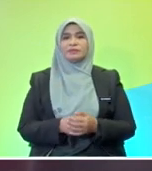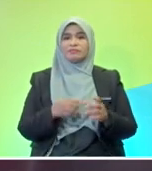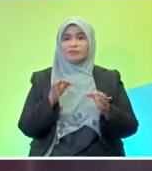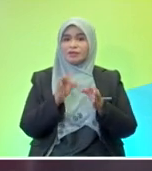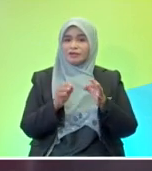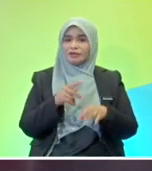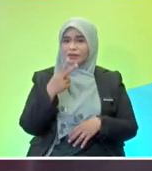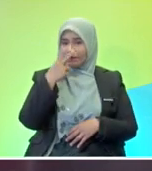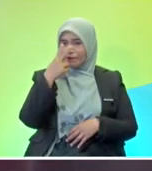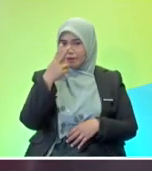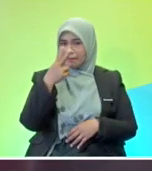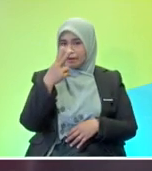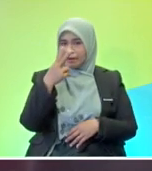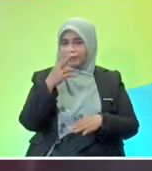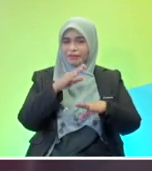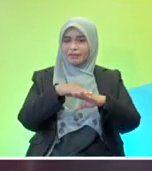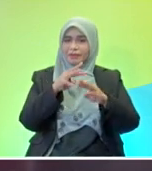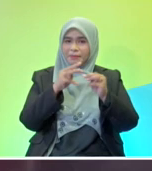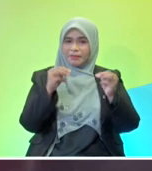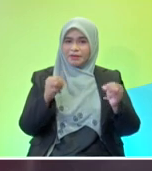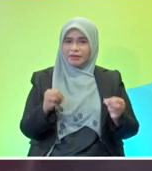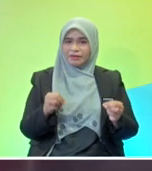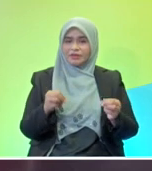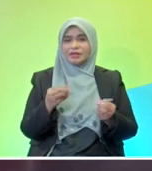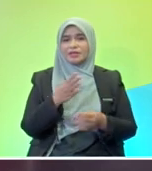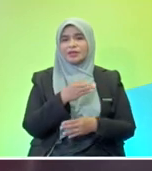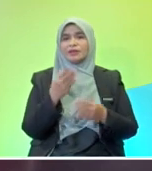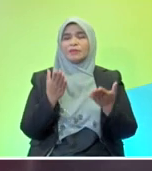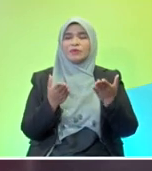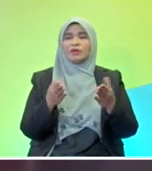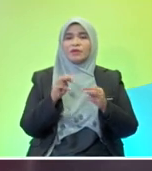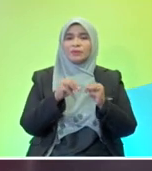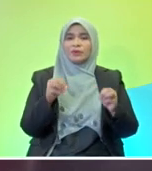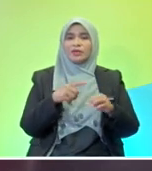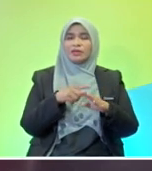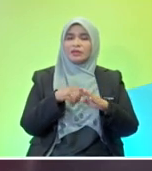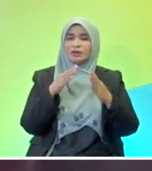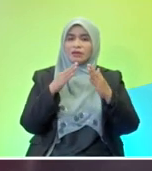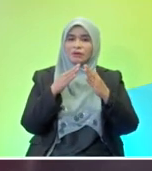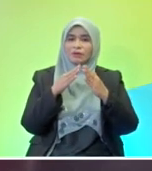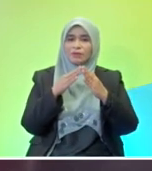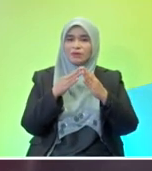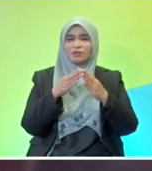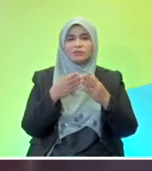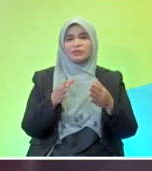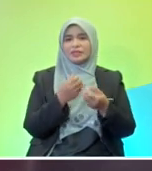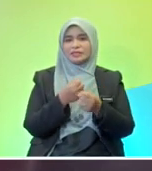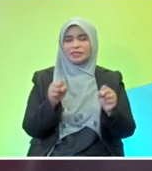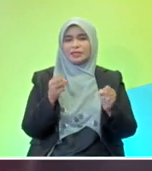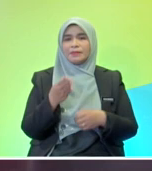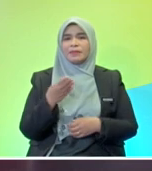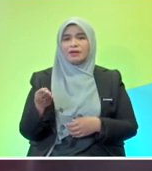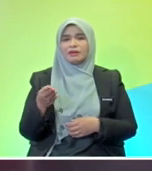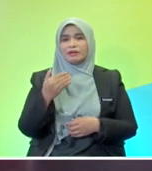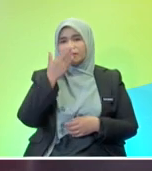ni, dan mungkin murid-murid kat rumah pun ada juga dah sediakan bahan. Kalau tengok banyak warna yang ada kan cikgu? Ya. Kenapa kita